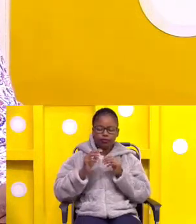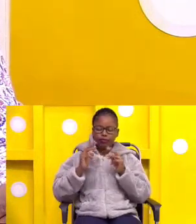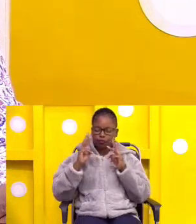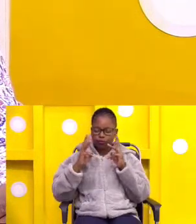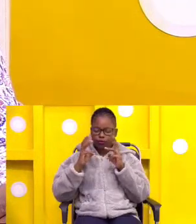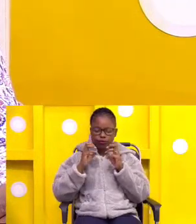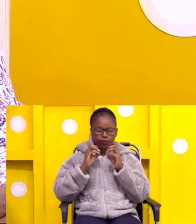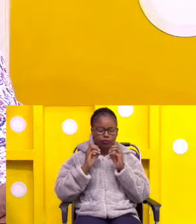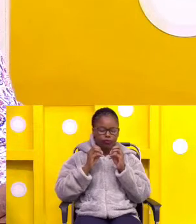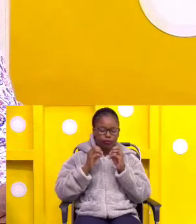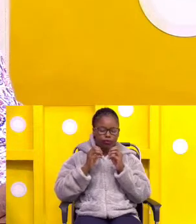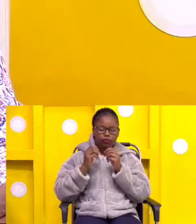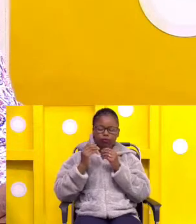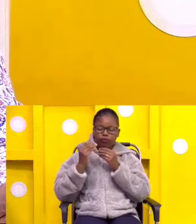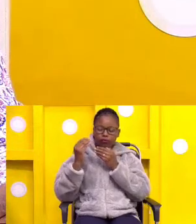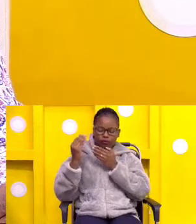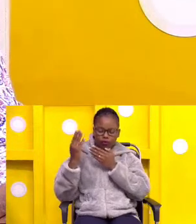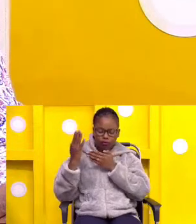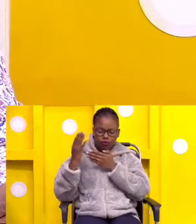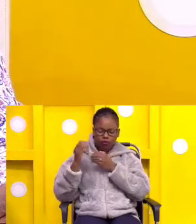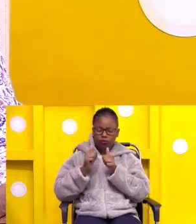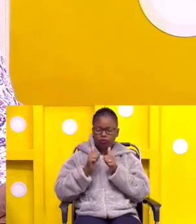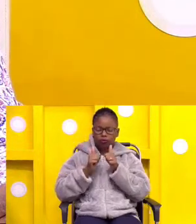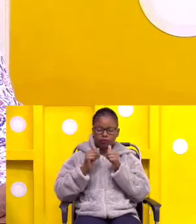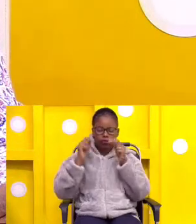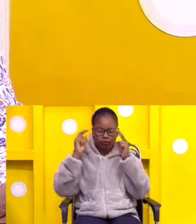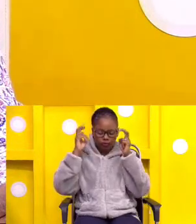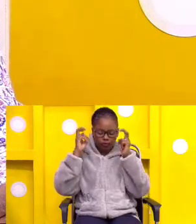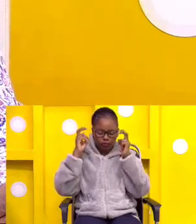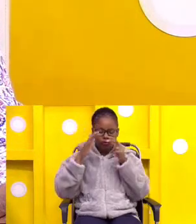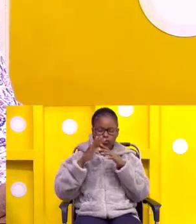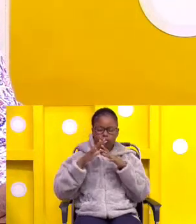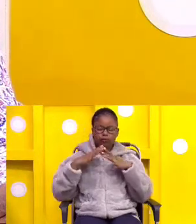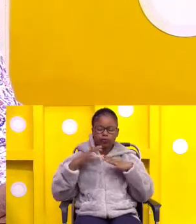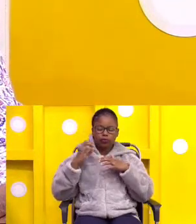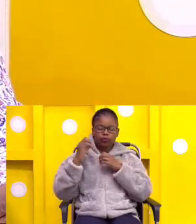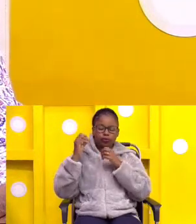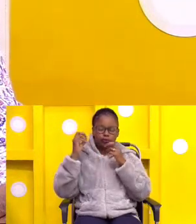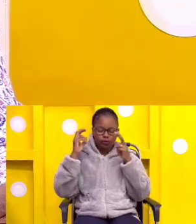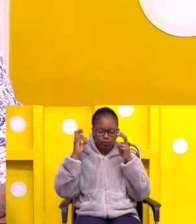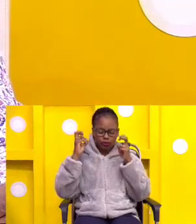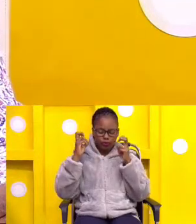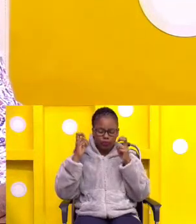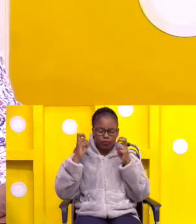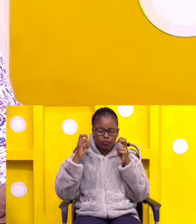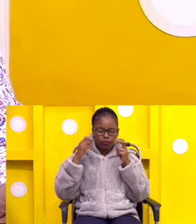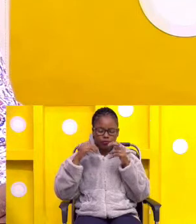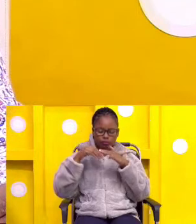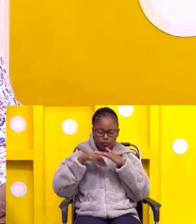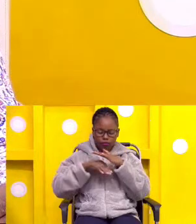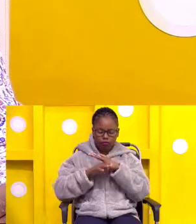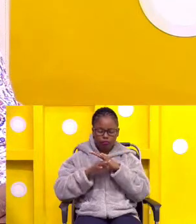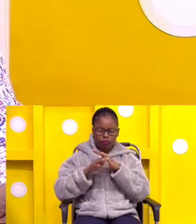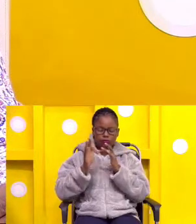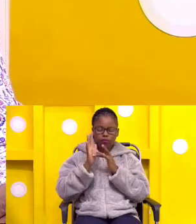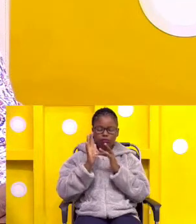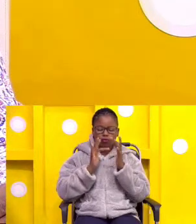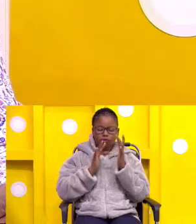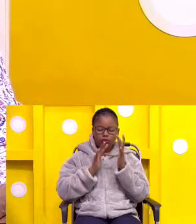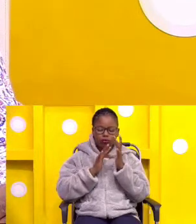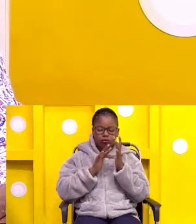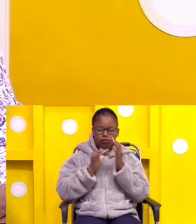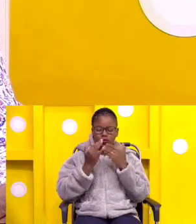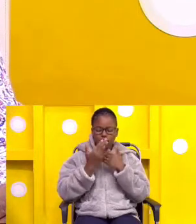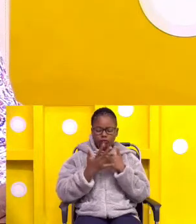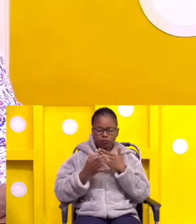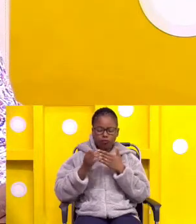magogona marutetwo mariko na mafange twatia ni saitani na ando ake. Tate iwe twithakameine ya Jesu Kristo muro wa Ngai uria